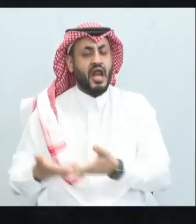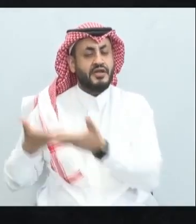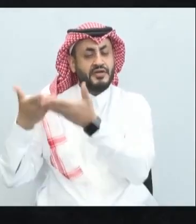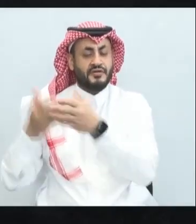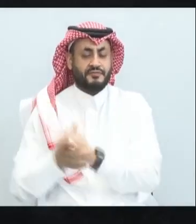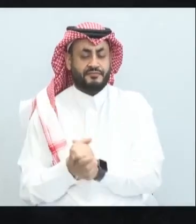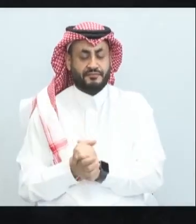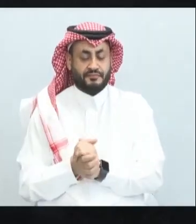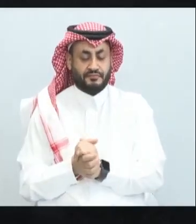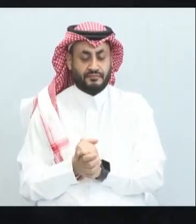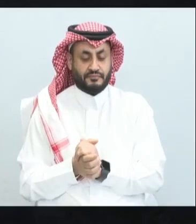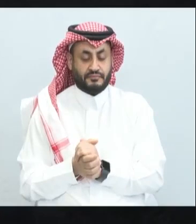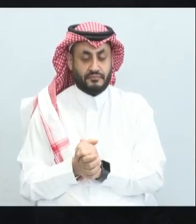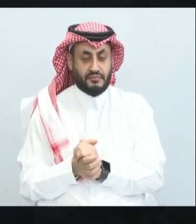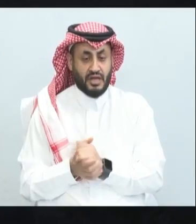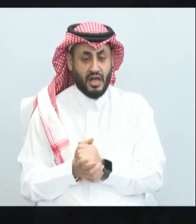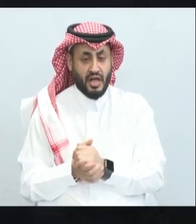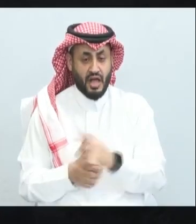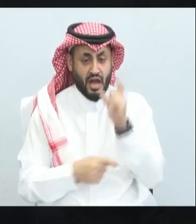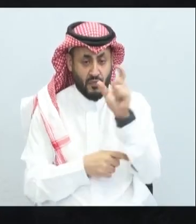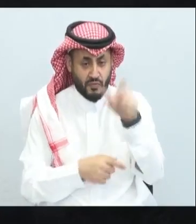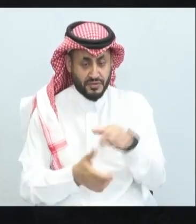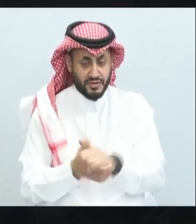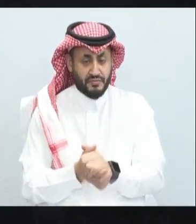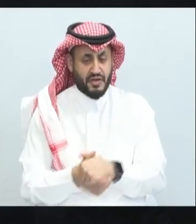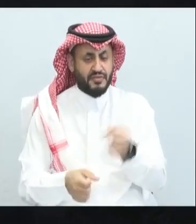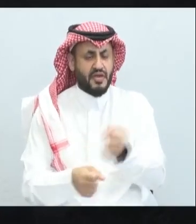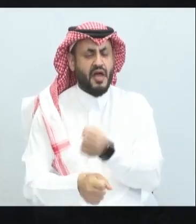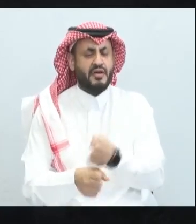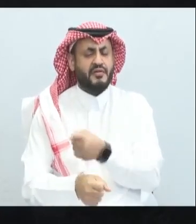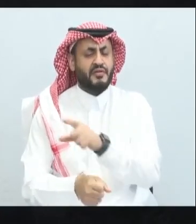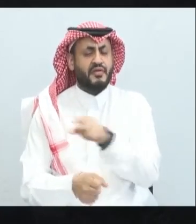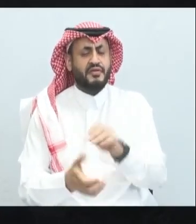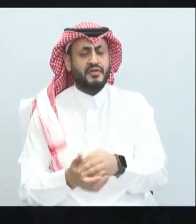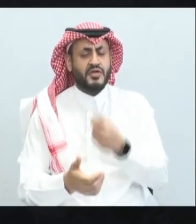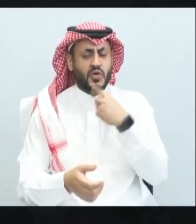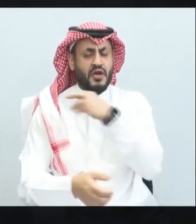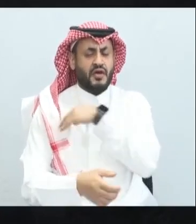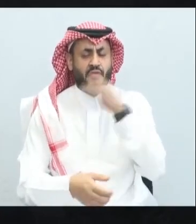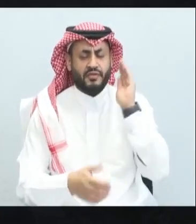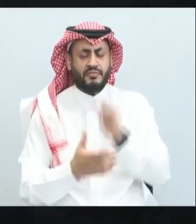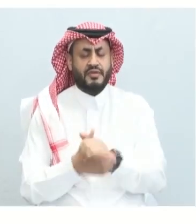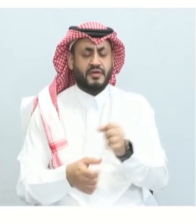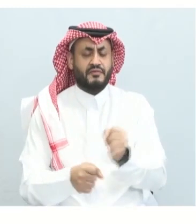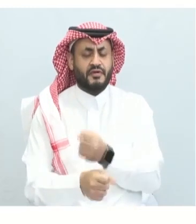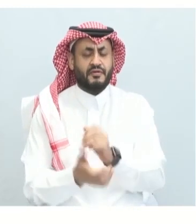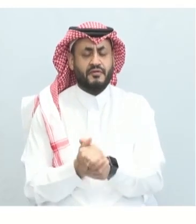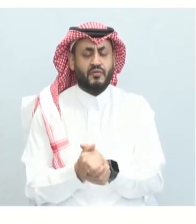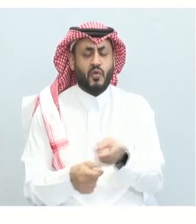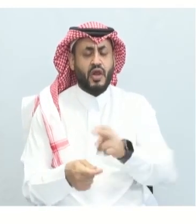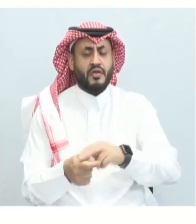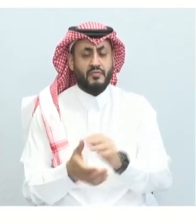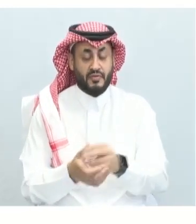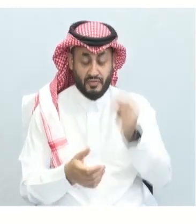المسلم ان يواظب على هذه السنن الرواتب واي ايضا يفعلها وايضا